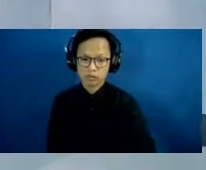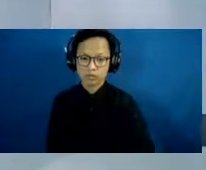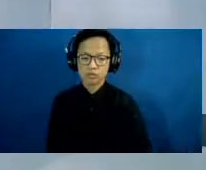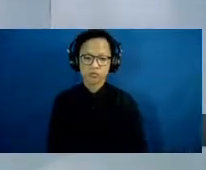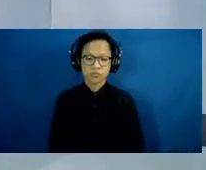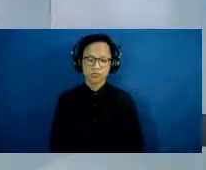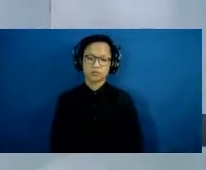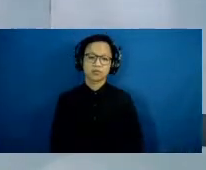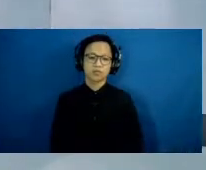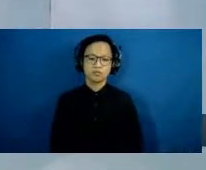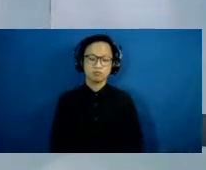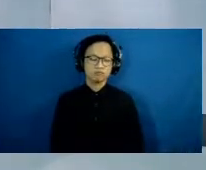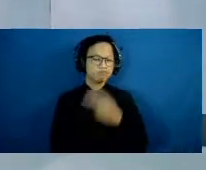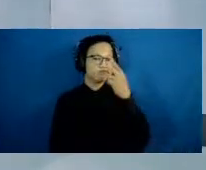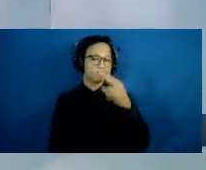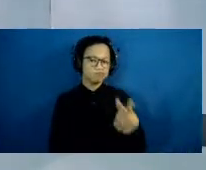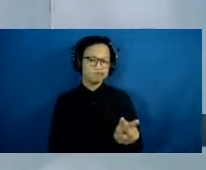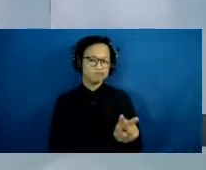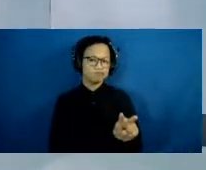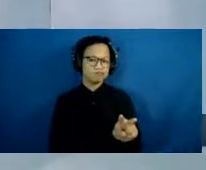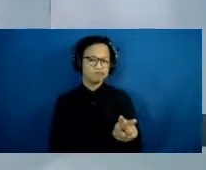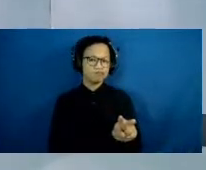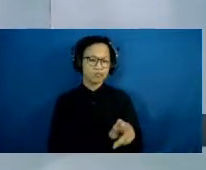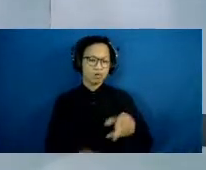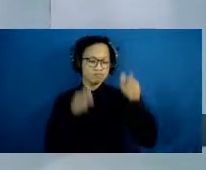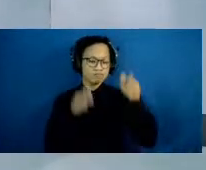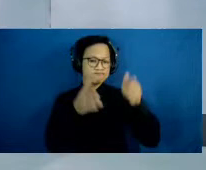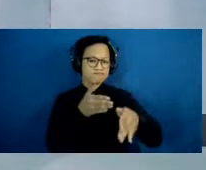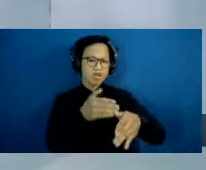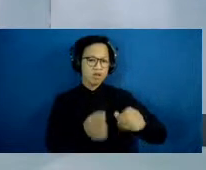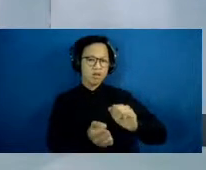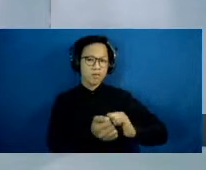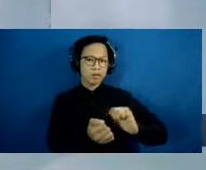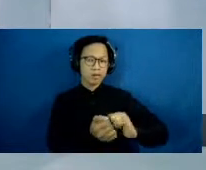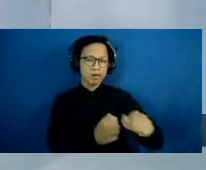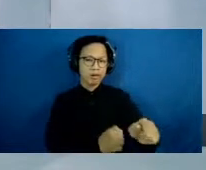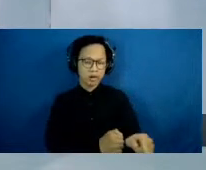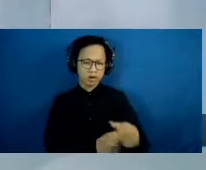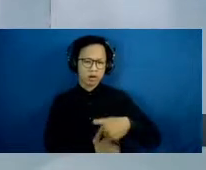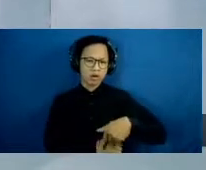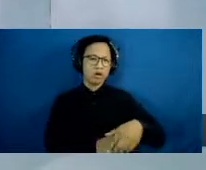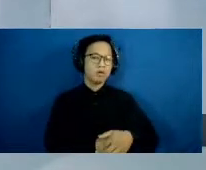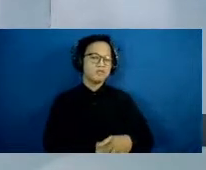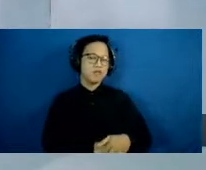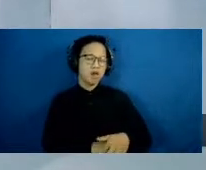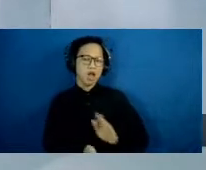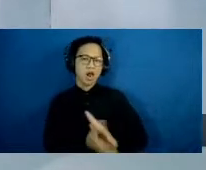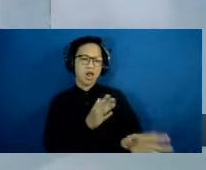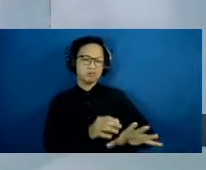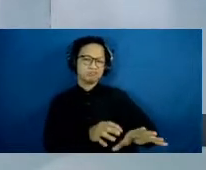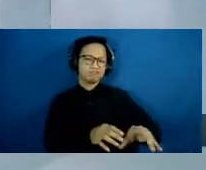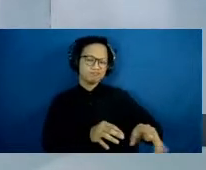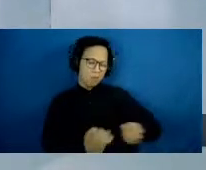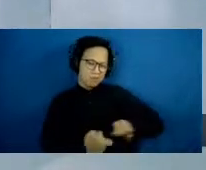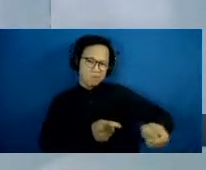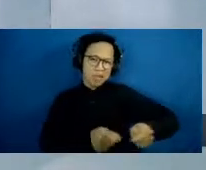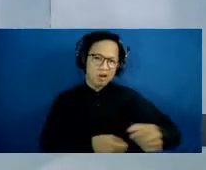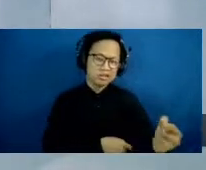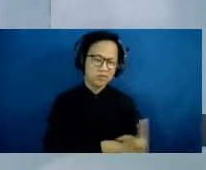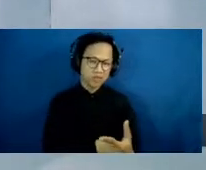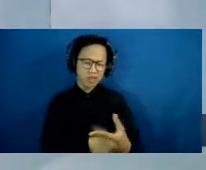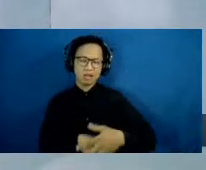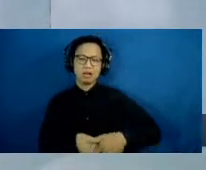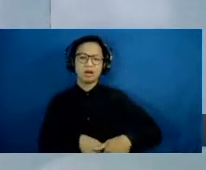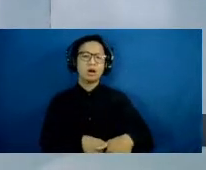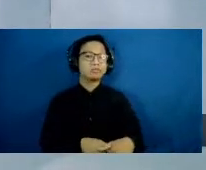dan memperhatikan permasalahan ini sehingga kita juga mengambil respon cepat terhadap permasalahan pinjol-pinjol ilegal ini. Tentunya dengan